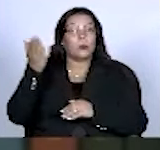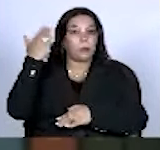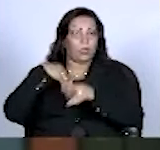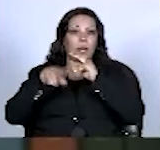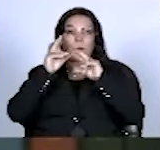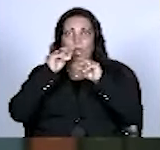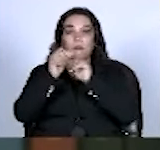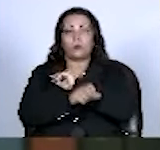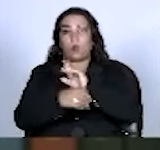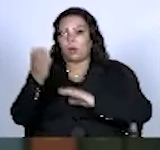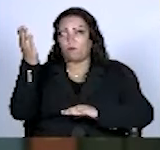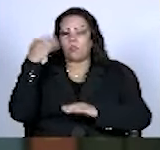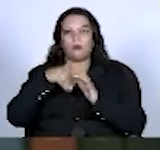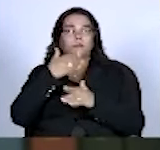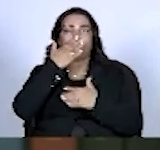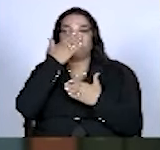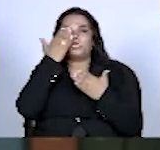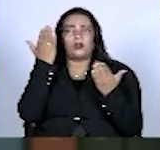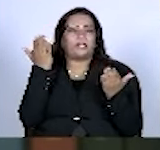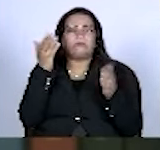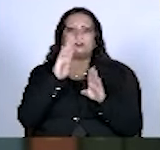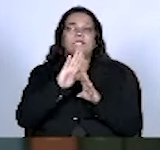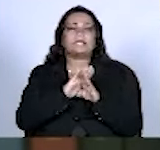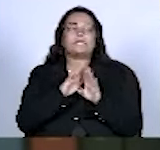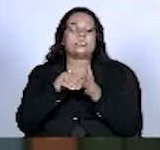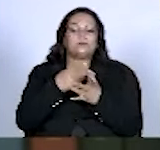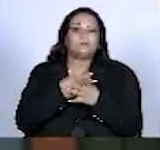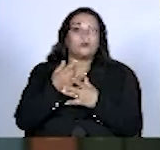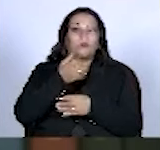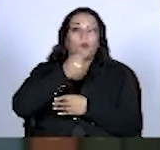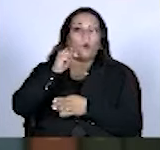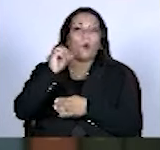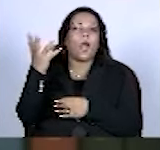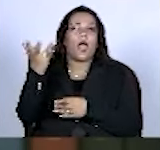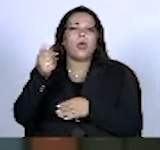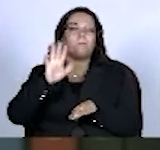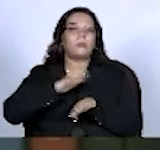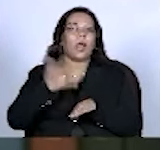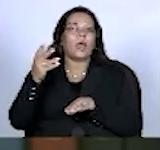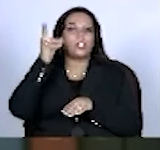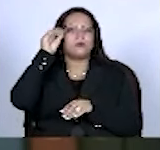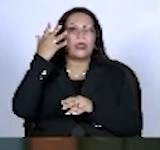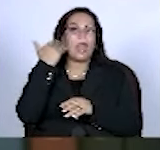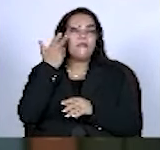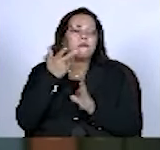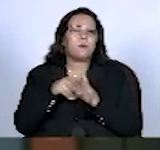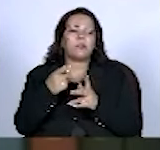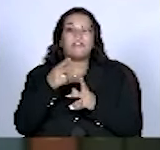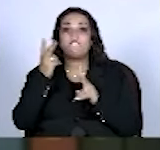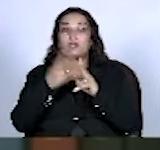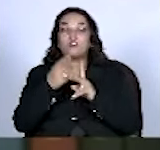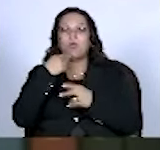في الموضوع ده الاسبوع اللي فات احنا مش عارفين تاثير الضربات الصاروخيه الايرانيه على اسرائيل البعض